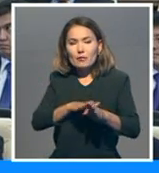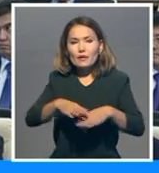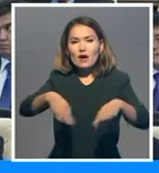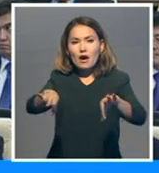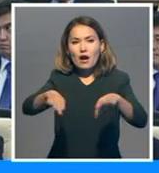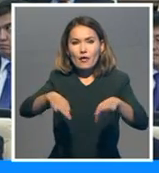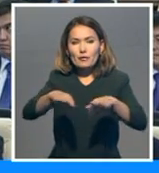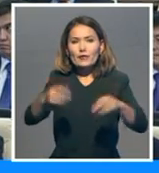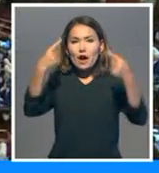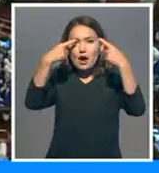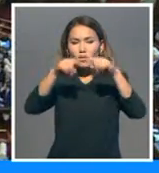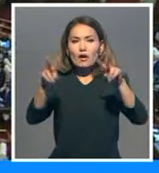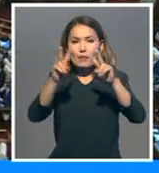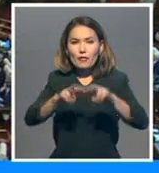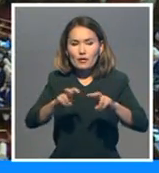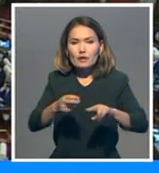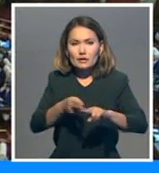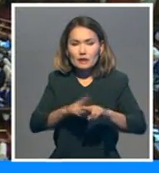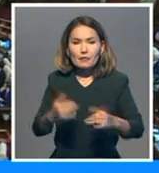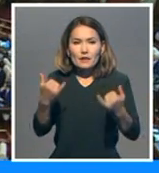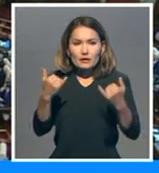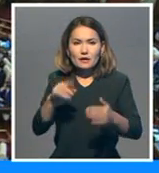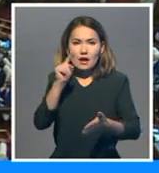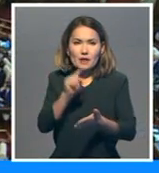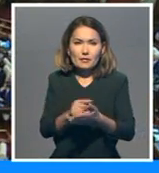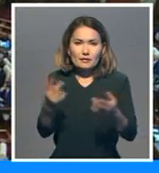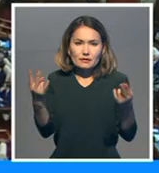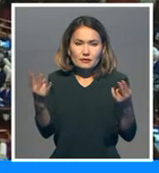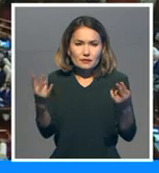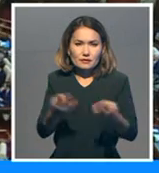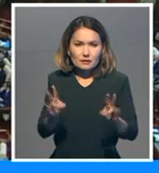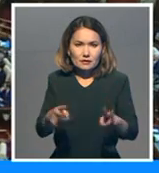үшін техникалық байқаудан өту енді міндетті болмайды.